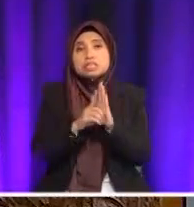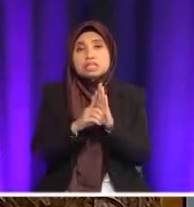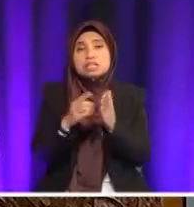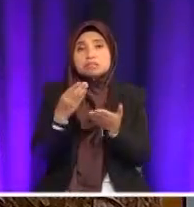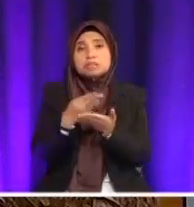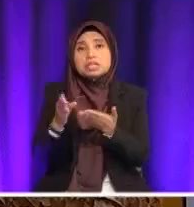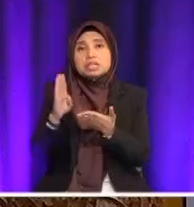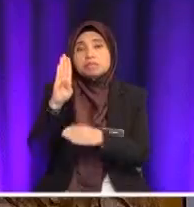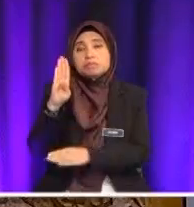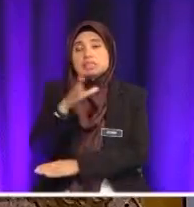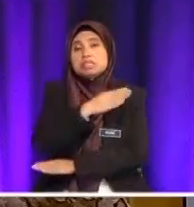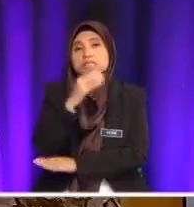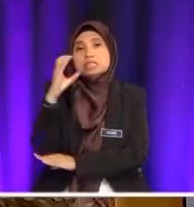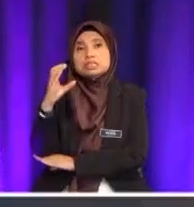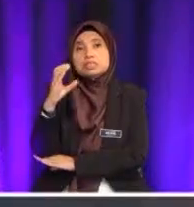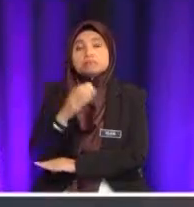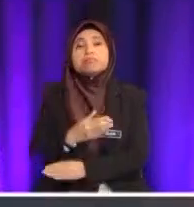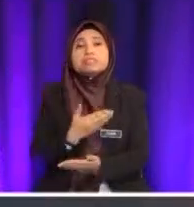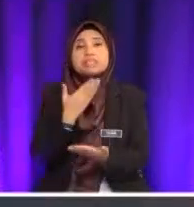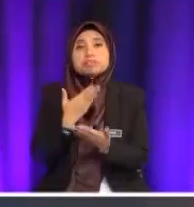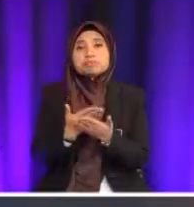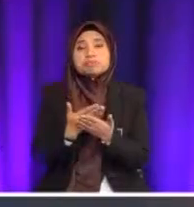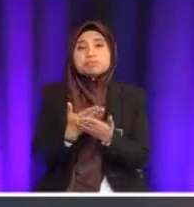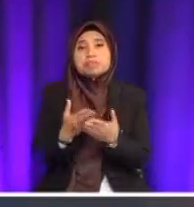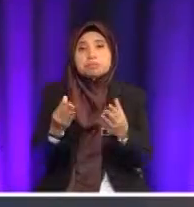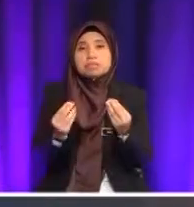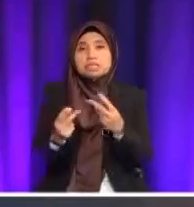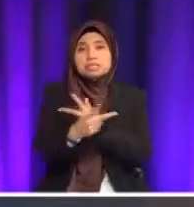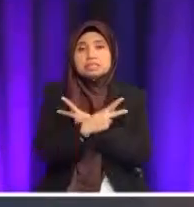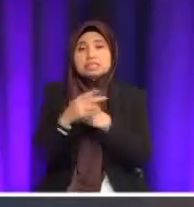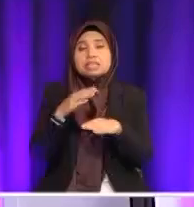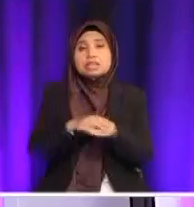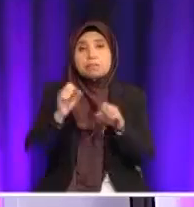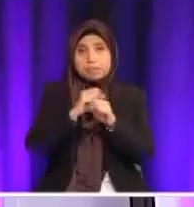bahagian bidan si Terima kasih atas